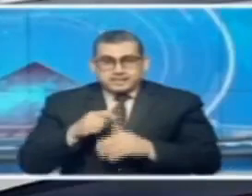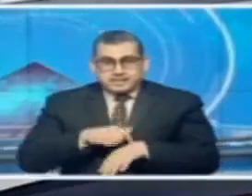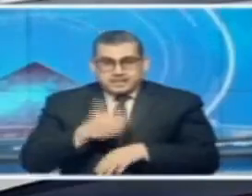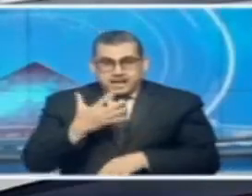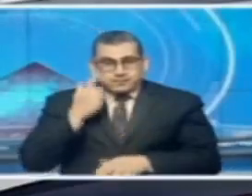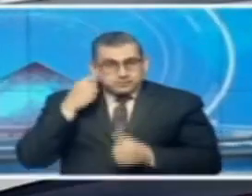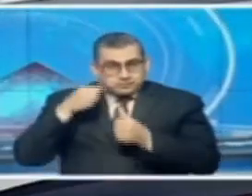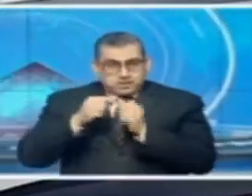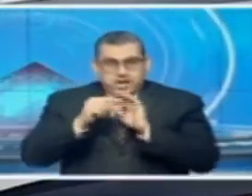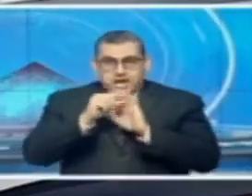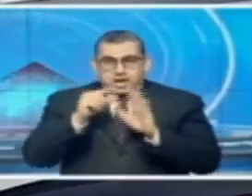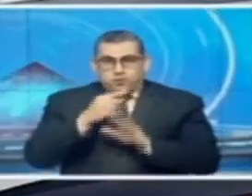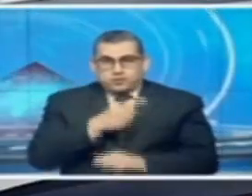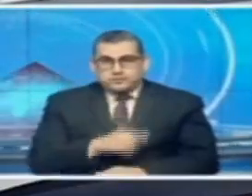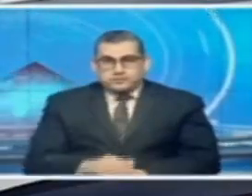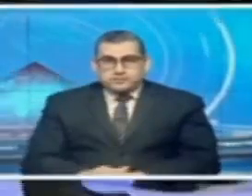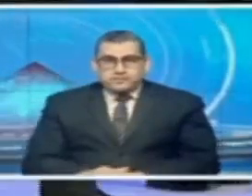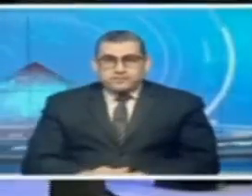أبرز العناوين.